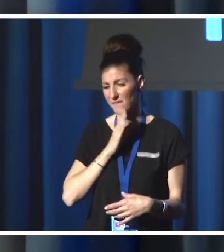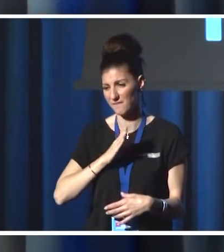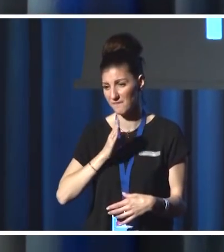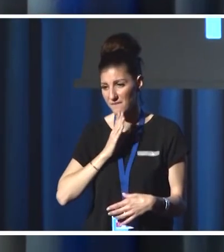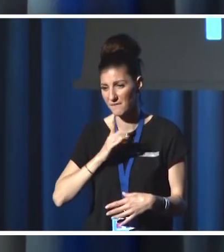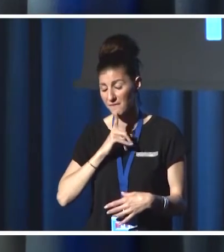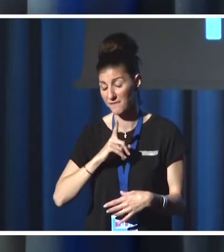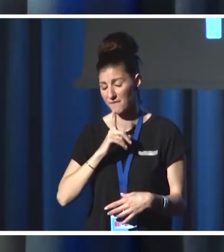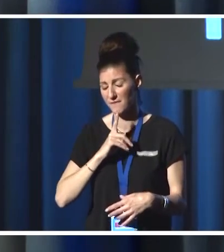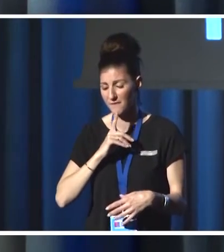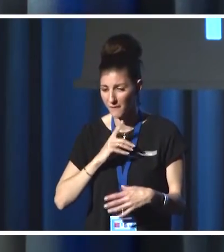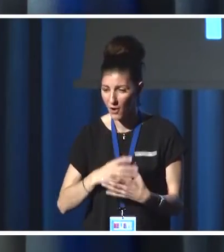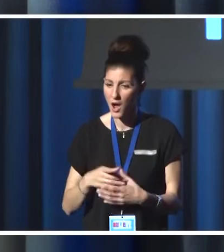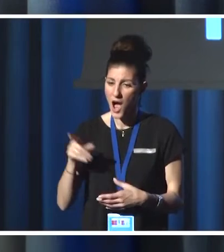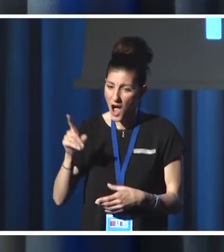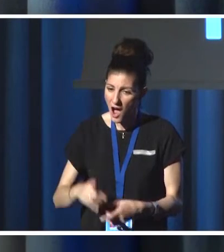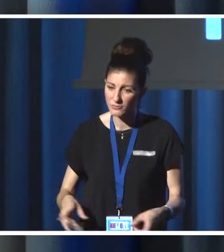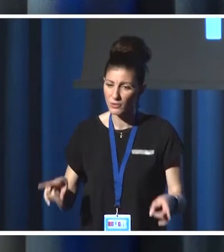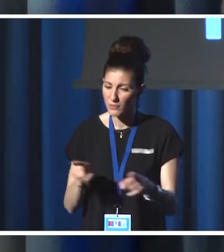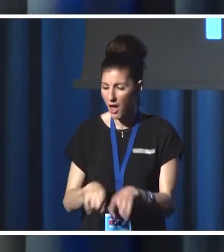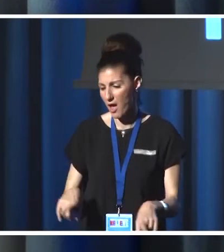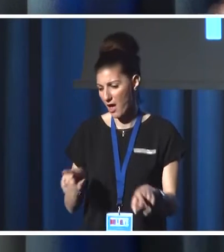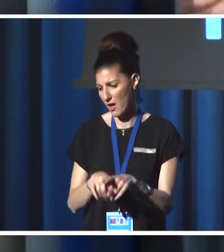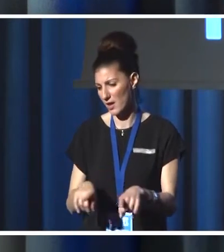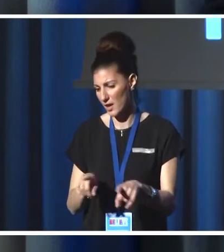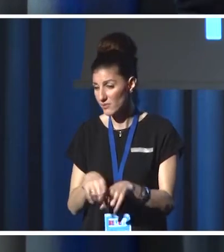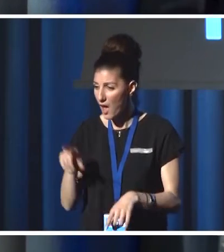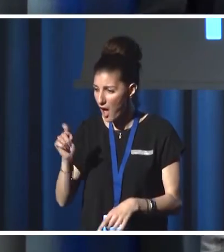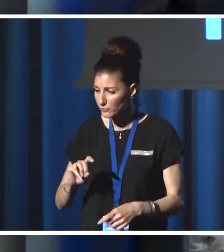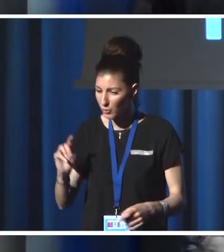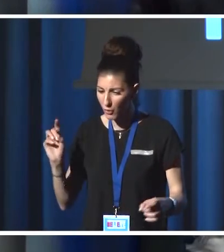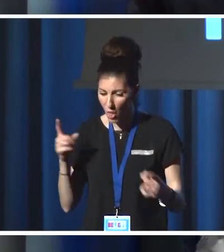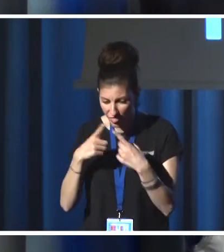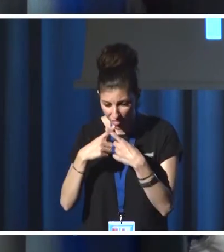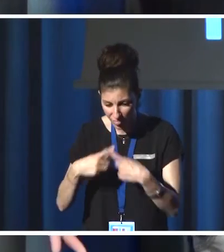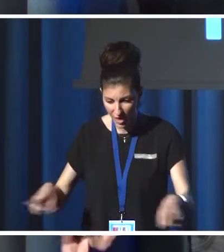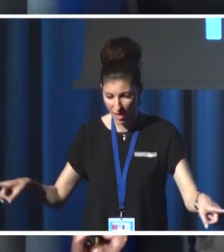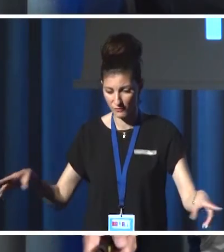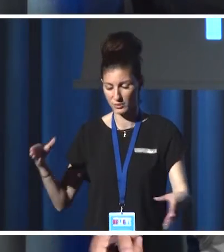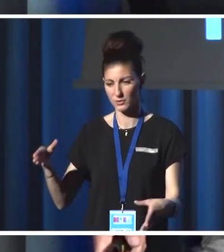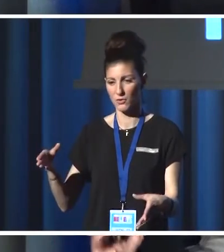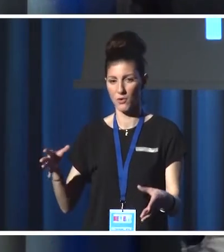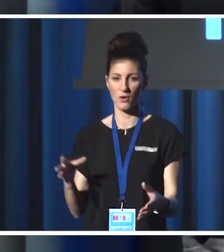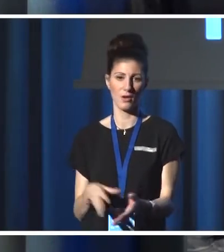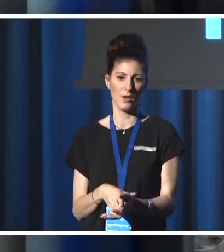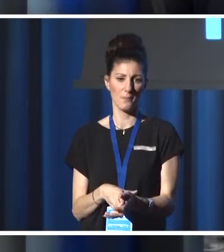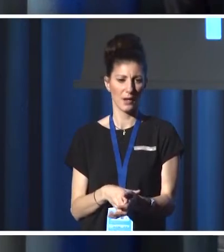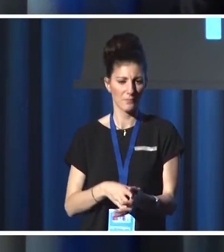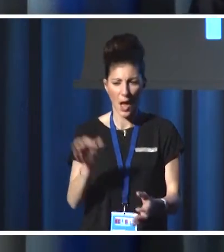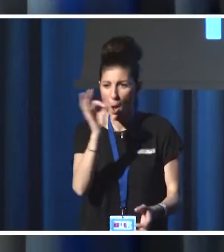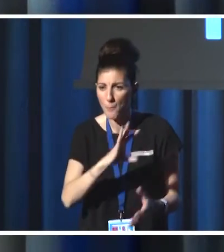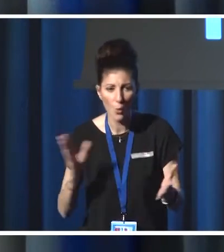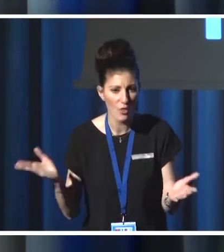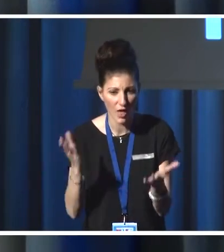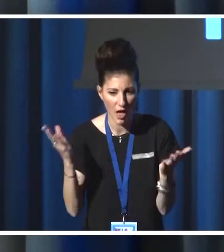μάθεις να πετάς ο άνθρωπος αν ήταν να πέταγε θα είχε φτερά κάτσε εδώ που θες να πας να τσακιστεί